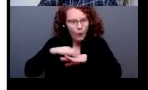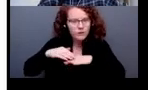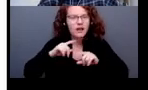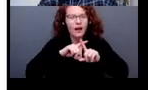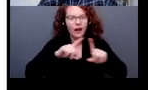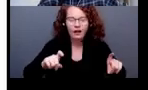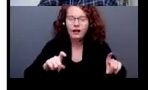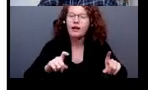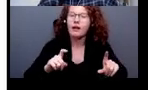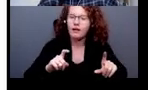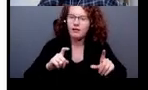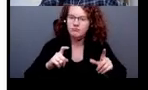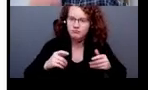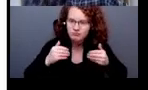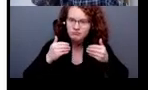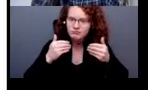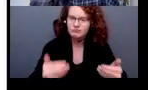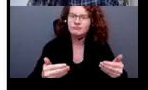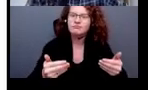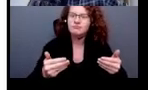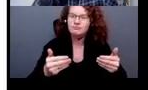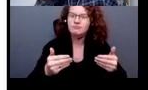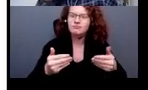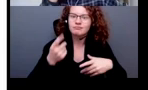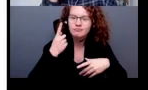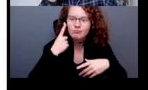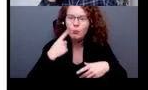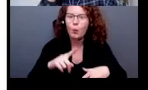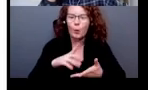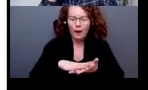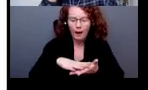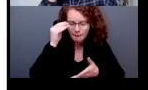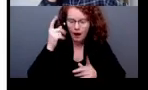au Fab Lab, hein, de lieux qui permettraient de se réapproprier les technologies,